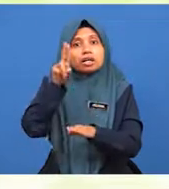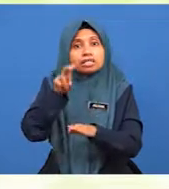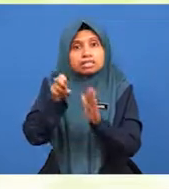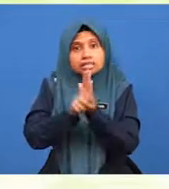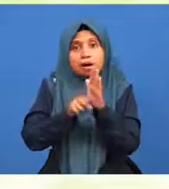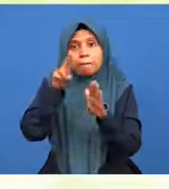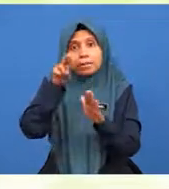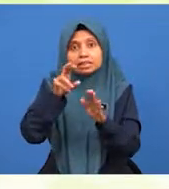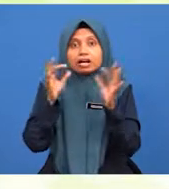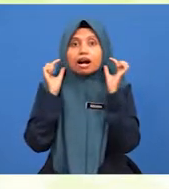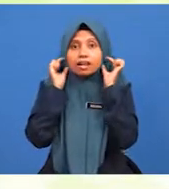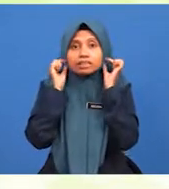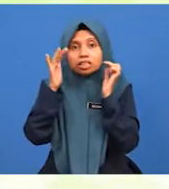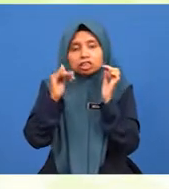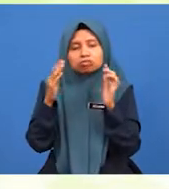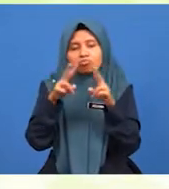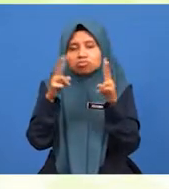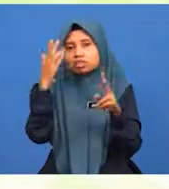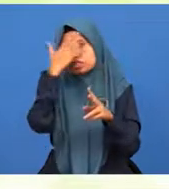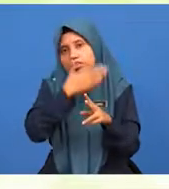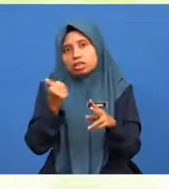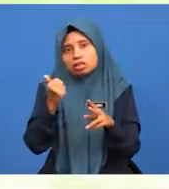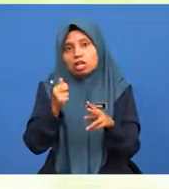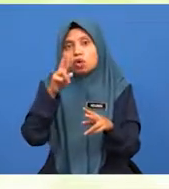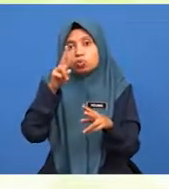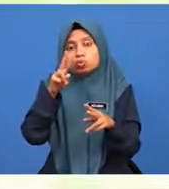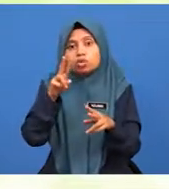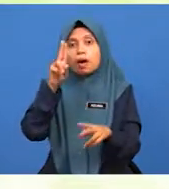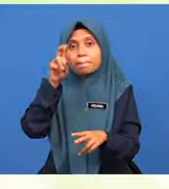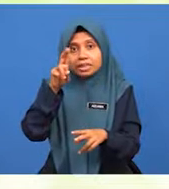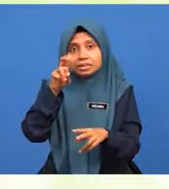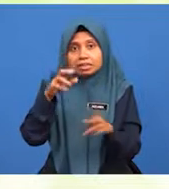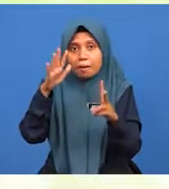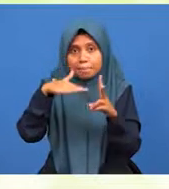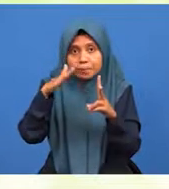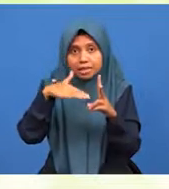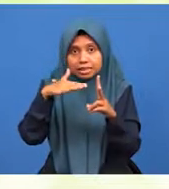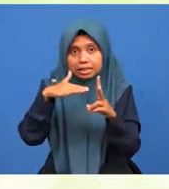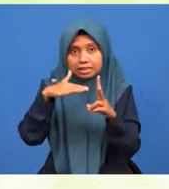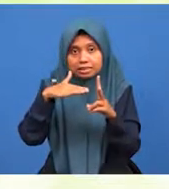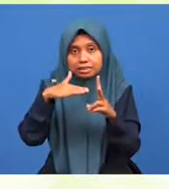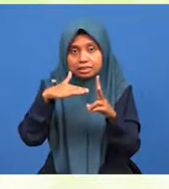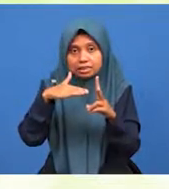pengantin. Dua pasang pengantin bersanding di atas pelamin.